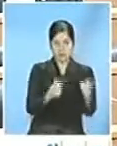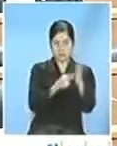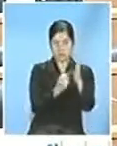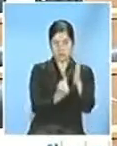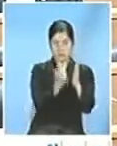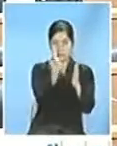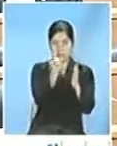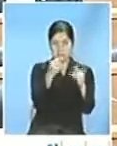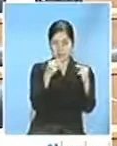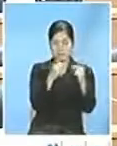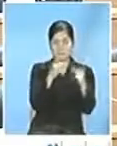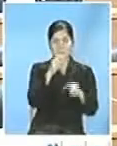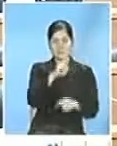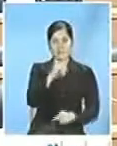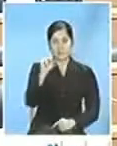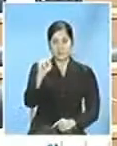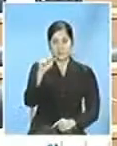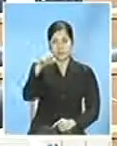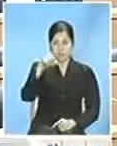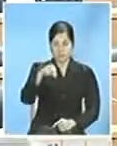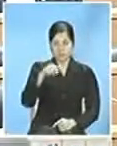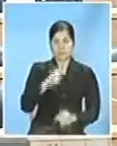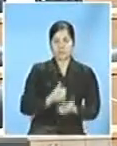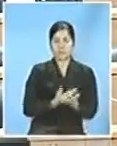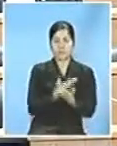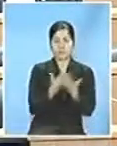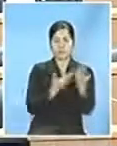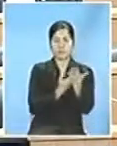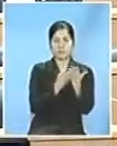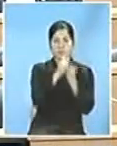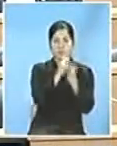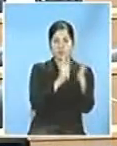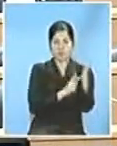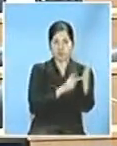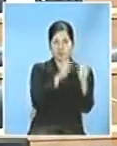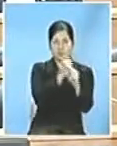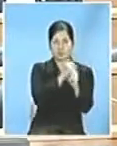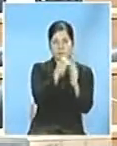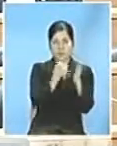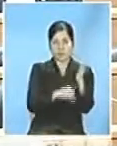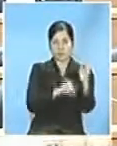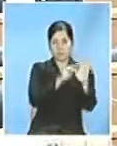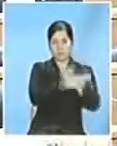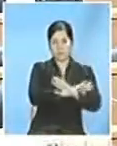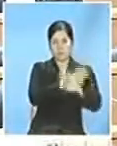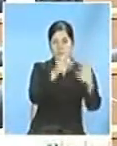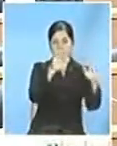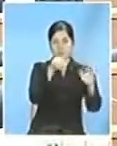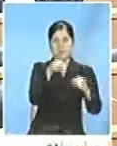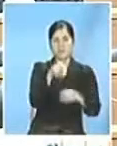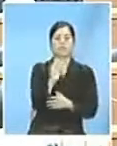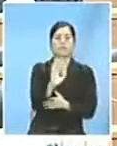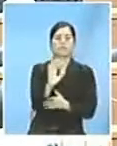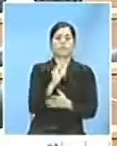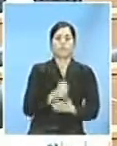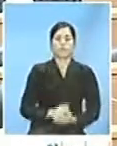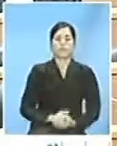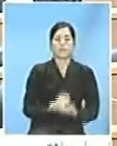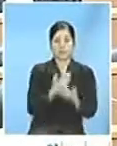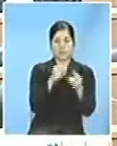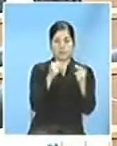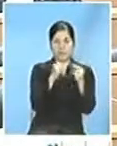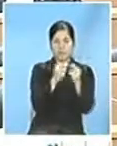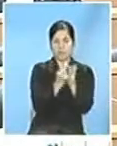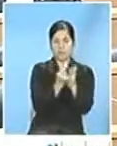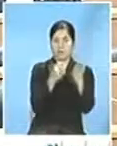ที่รัฐสภาแห่งนี้ได้พิจารณากฎหมายนิรโทษกรรมและนี่ไม่ใช่ครั้งแรกที่มีเห